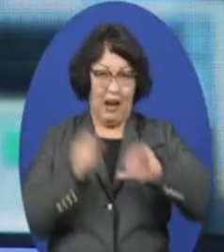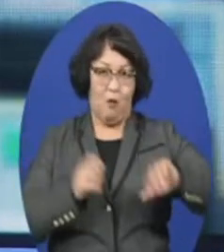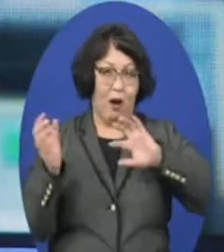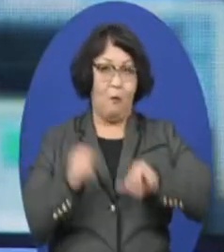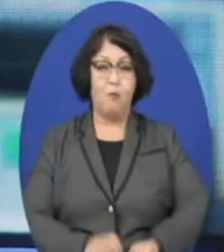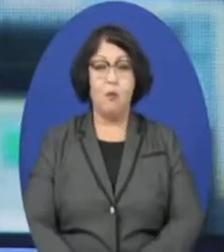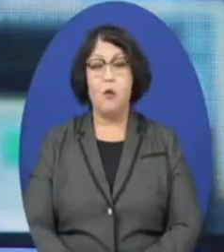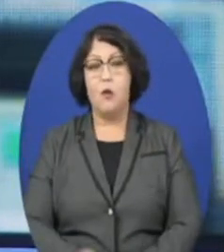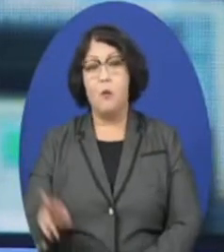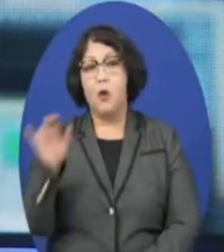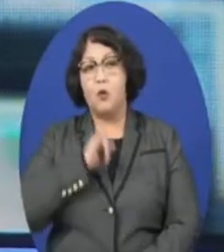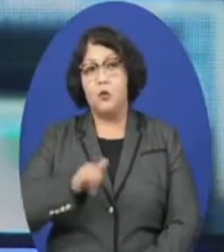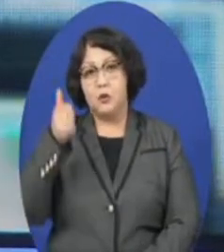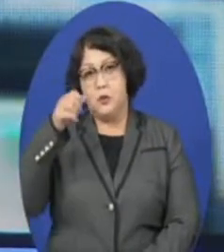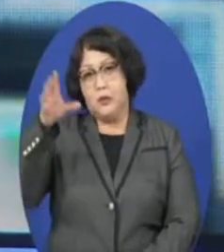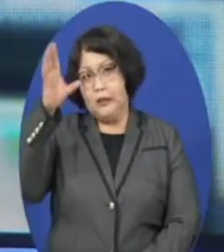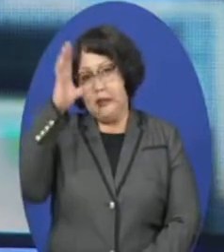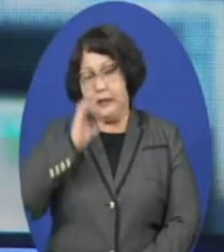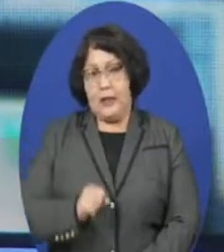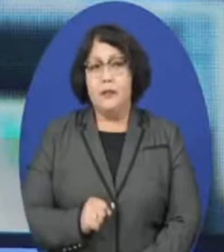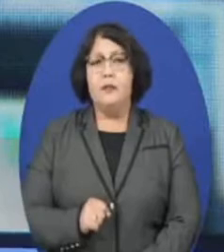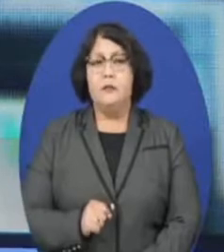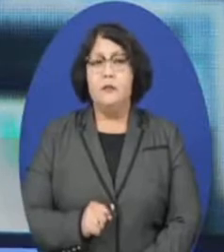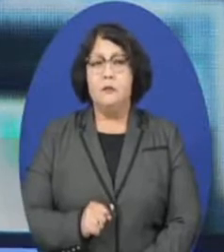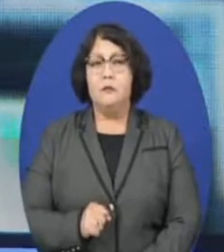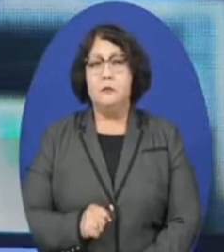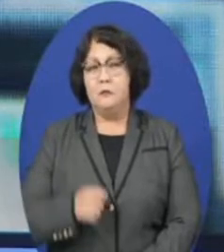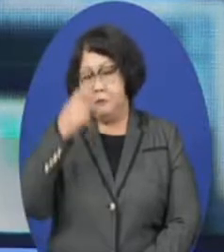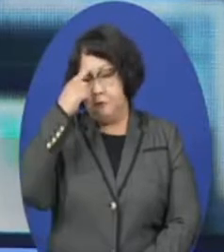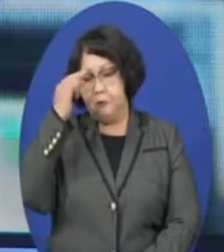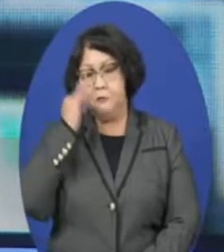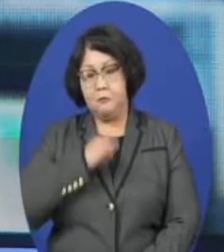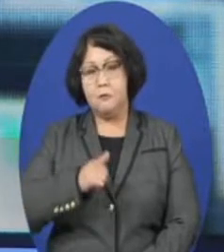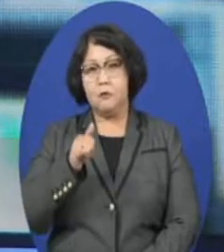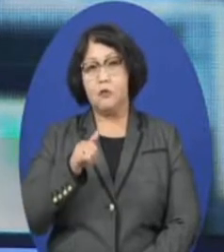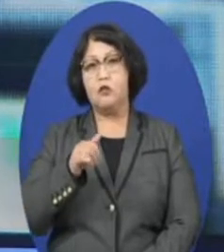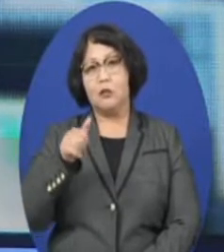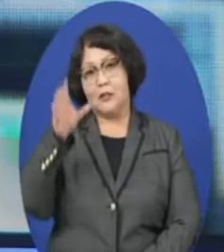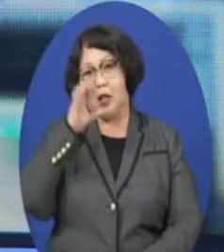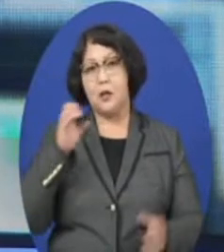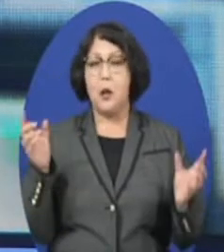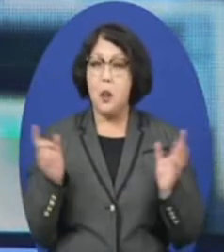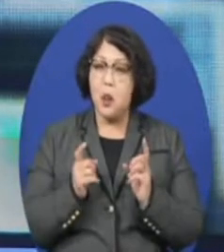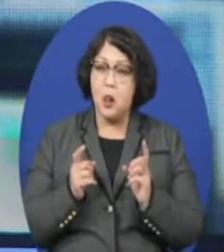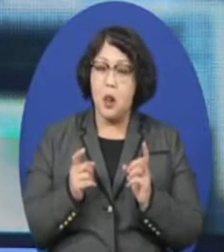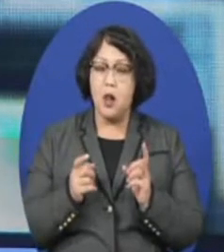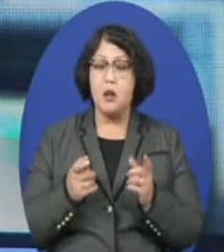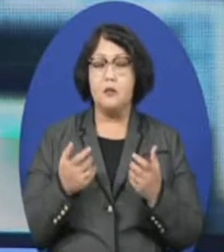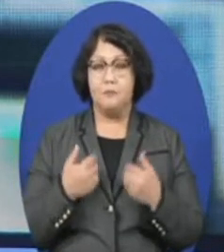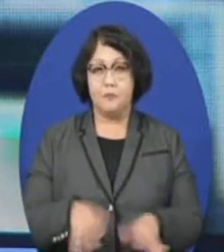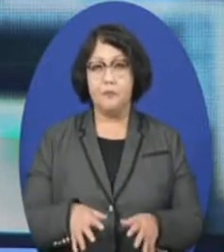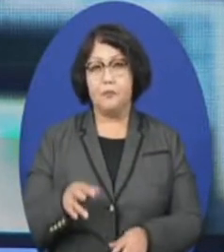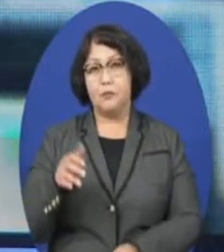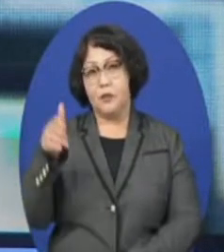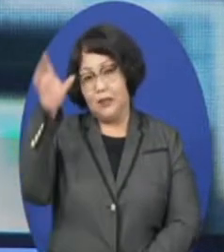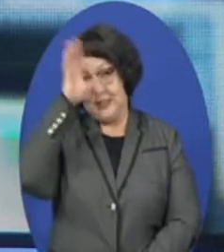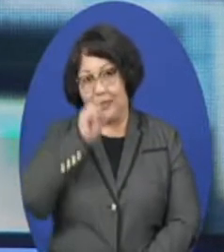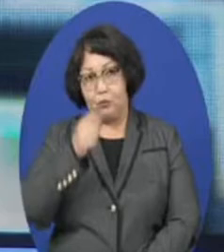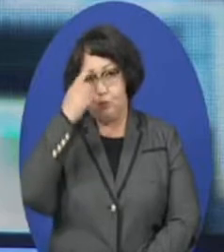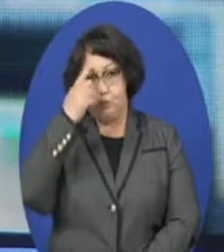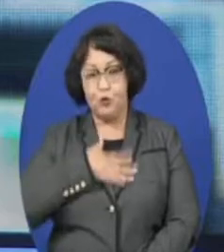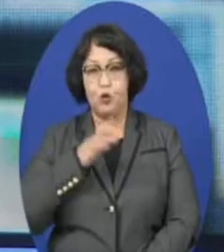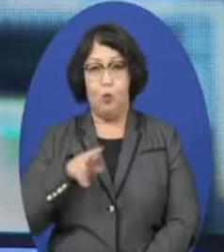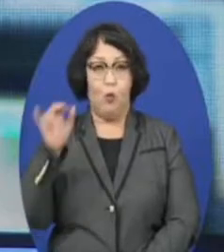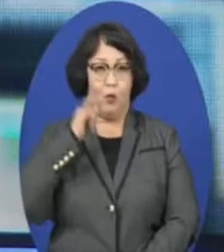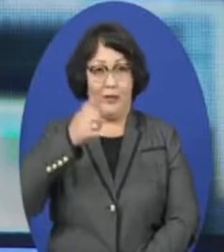Монголын ерөнхий сайд Эрдэнэ Одор Япосын ерөнхий сайд Ёшихидэ Сугата тусалсан хүндэтгэлийн ордонд аль биесээр уулзсан байна. За энэ үеэр ерөнхий сайд